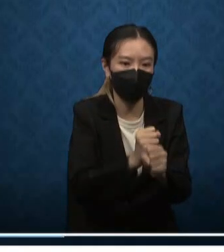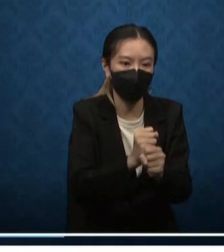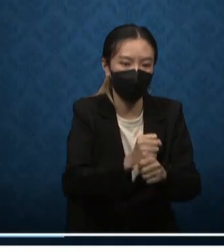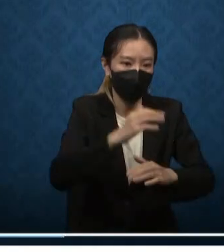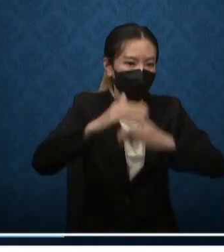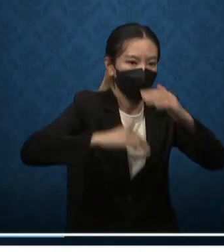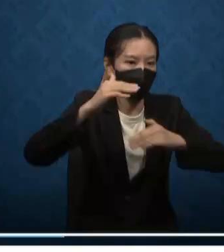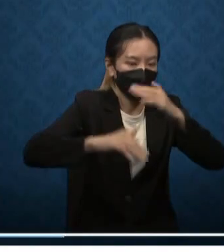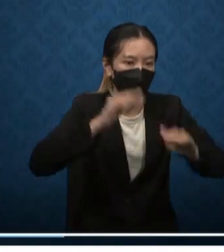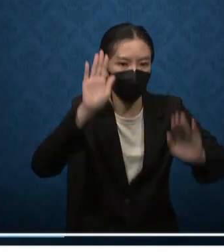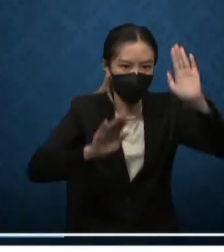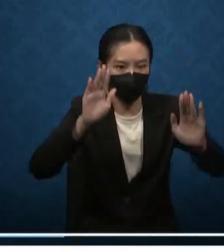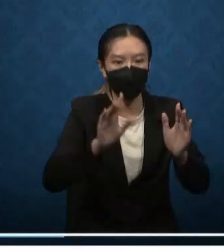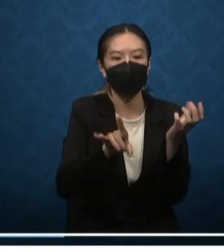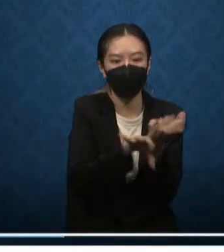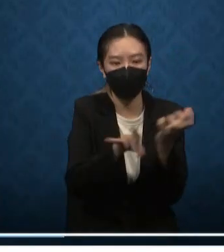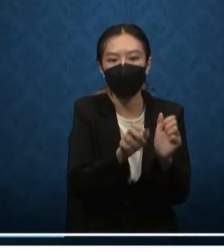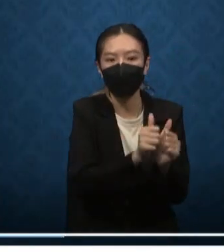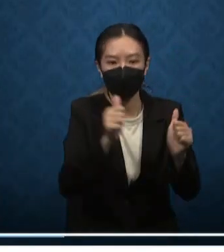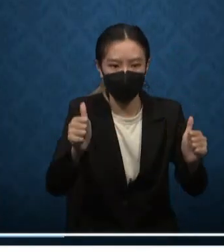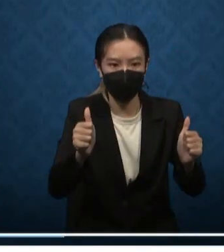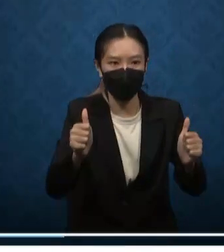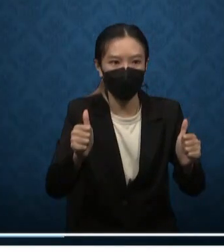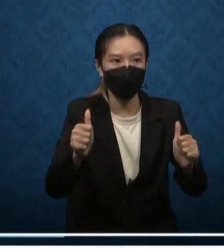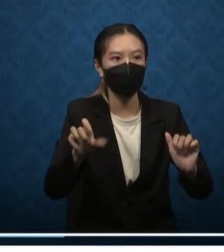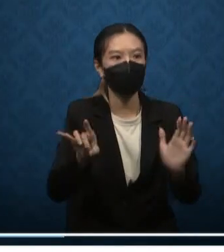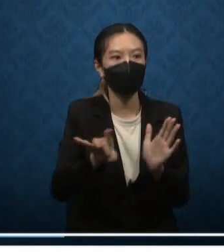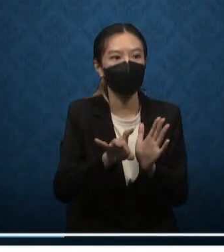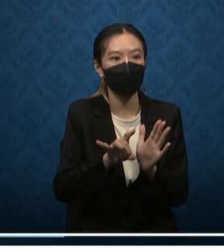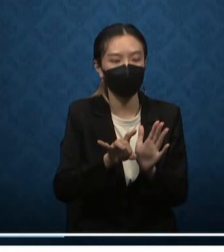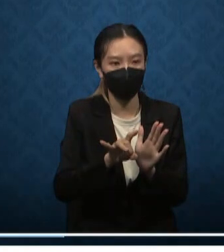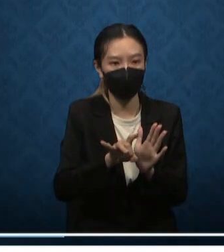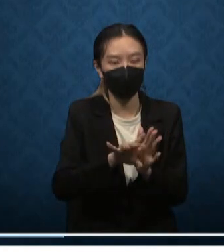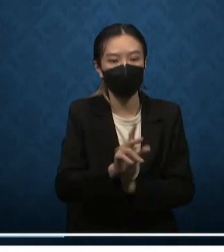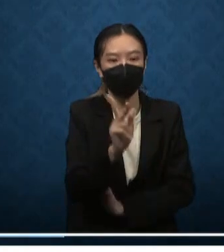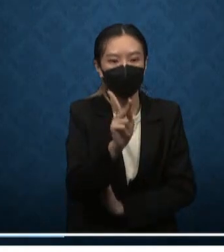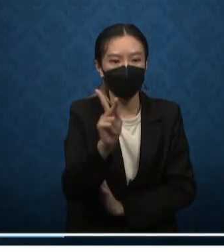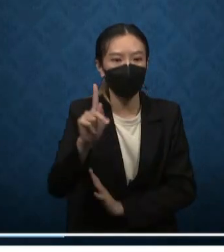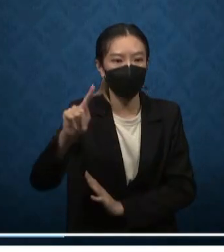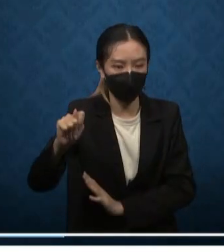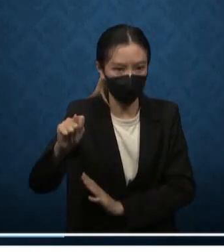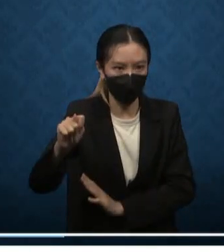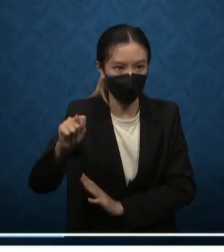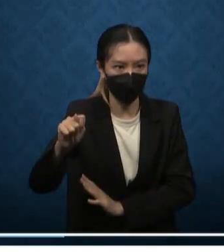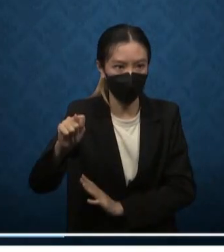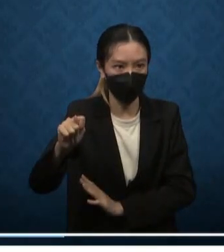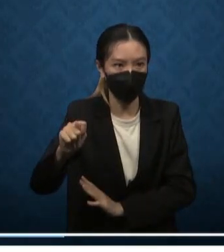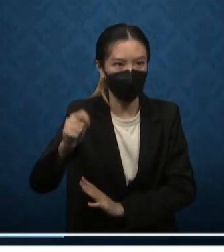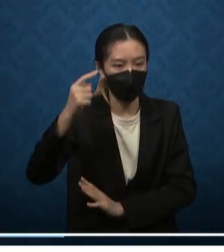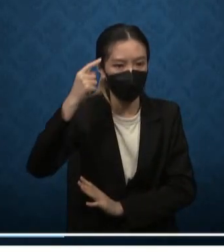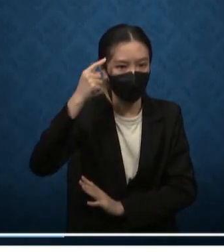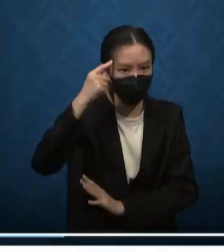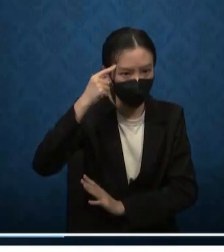ประสิทธิภาพอันสุดท้ายค่ะสำนักงานกกตควรจะเป็นหน่วยงานที่ริเริ่มและ